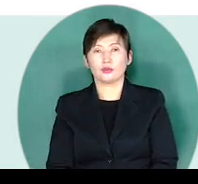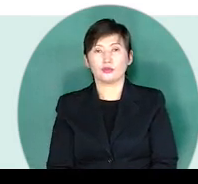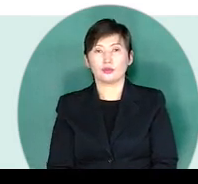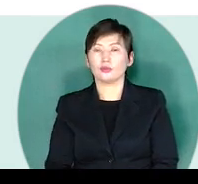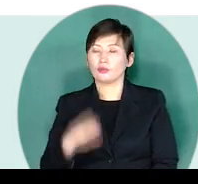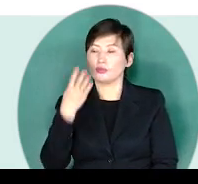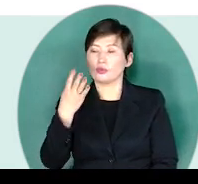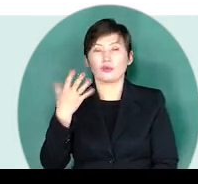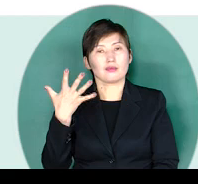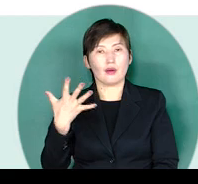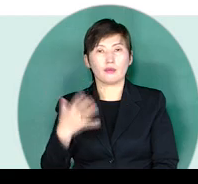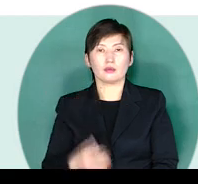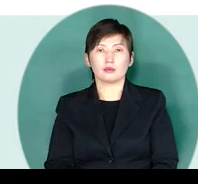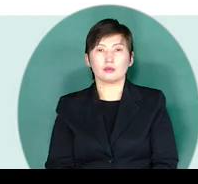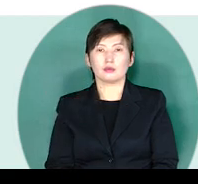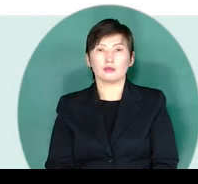байна. 45,